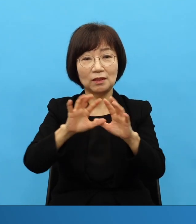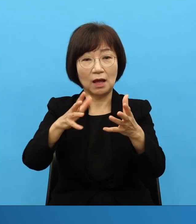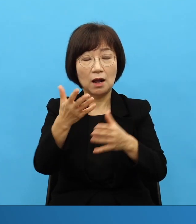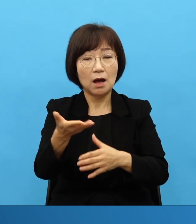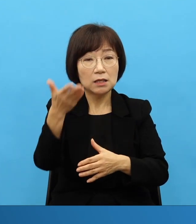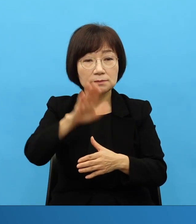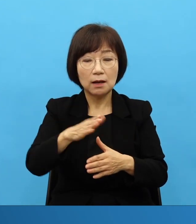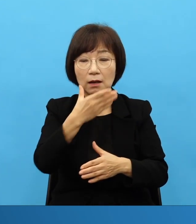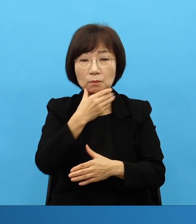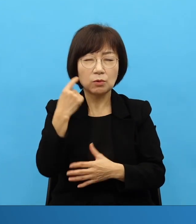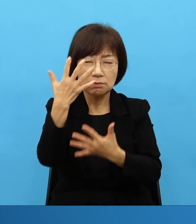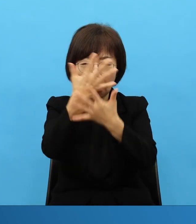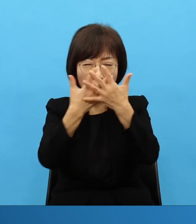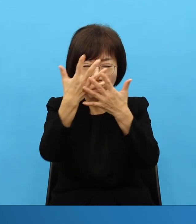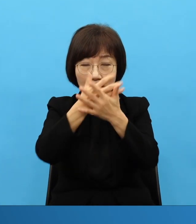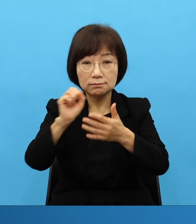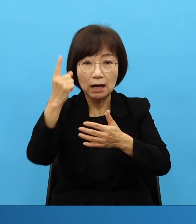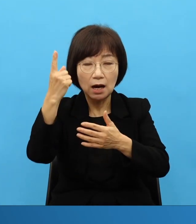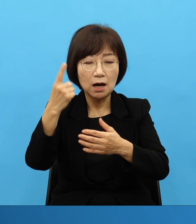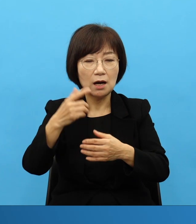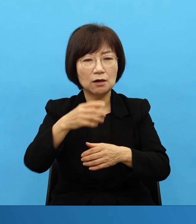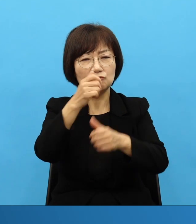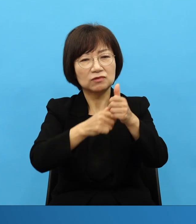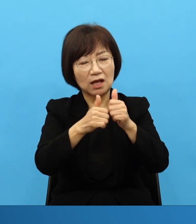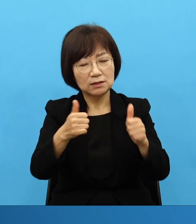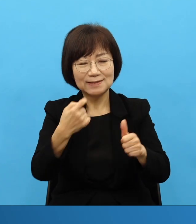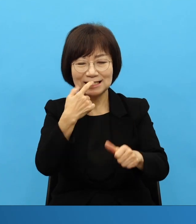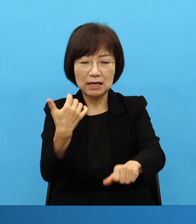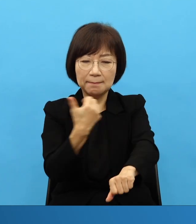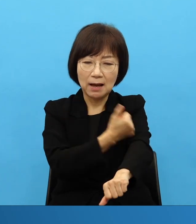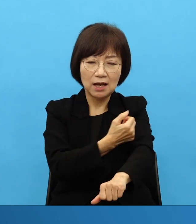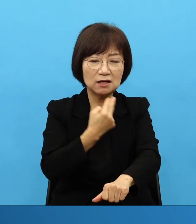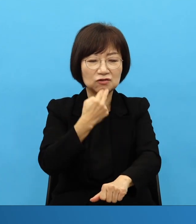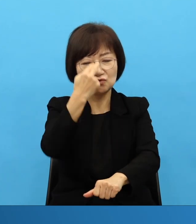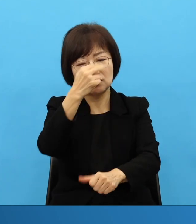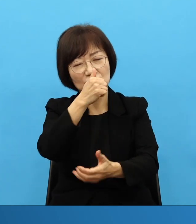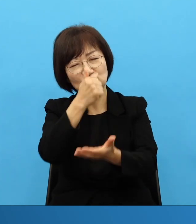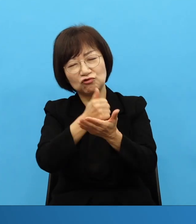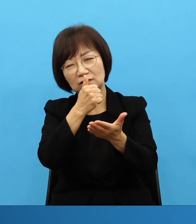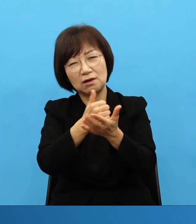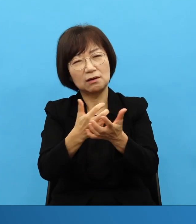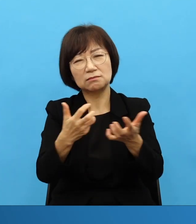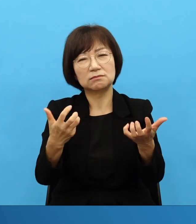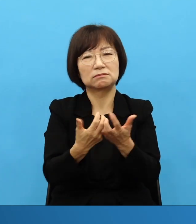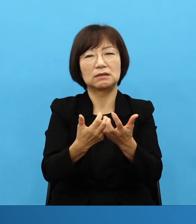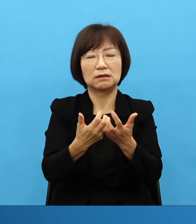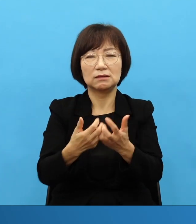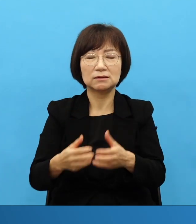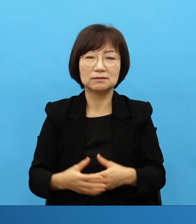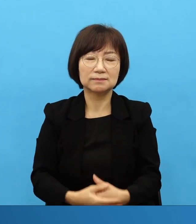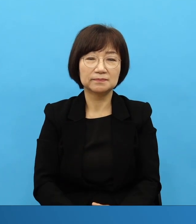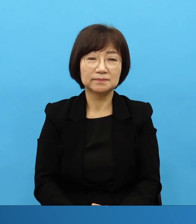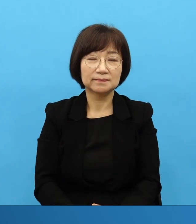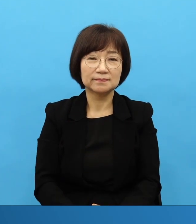복음을 몰라서 후대들이 마약과 술, 각종 범죄에 빠져 무너지고 있어.